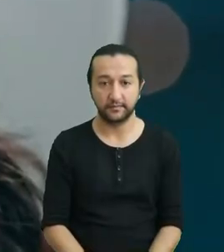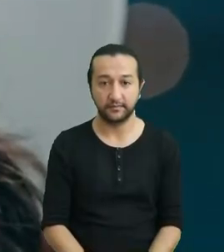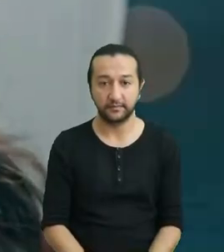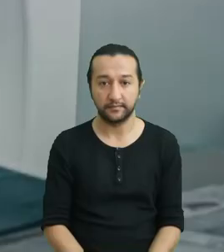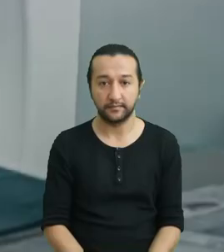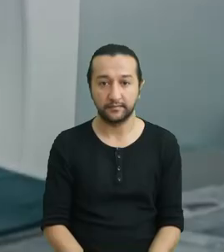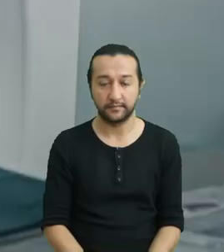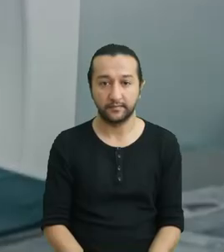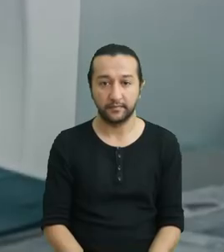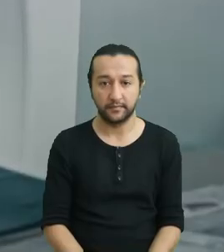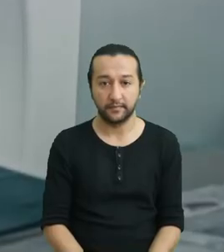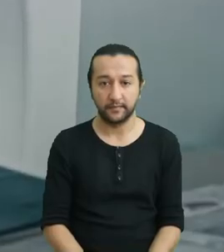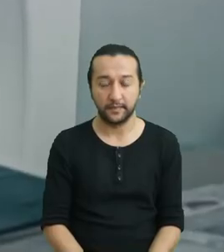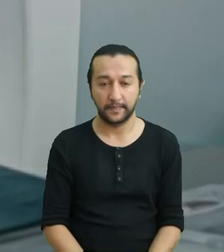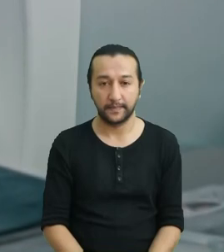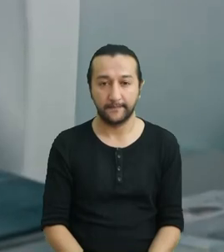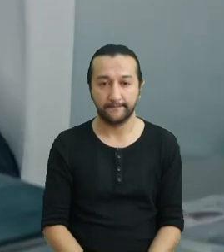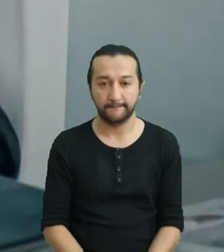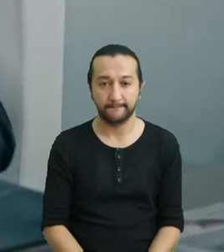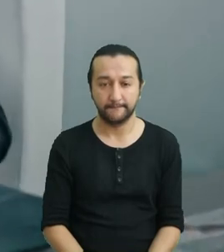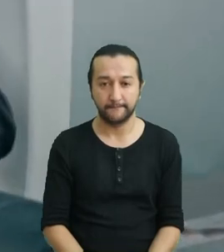Gözüyle Yağız'ı işaret edip Esin'e baktı.